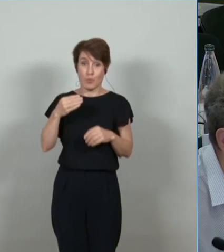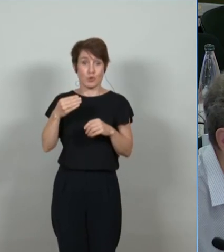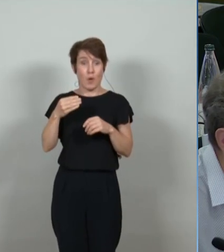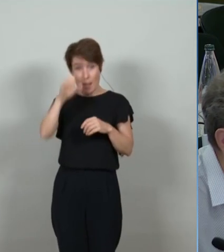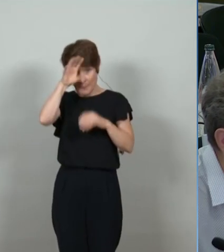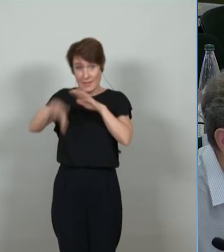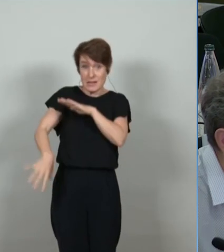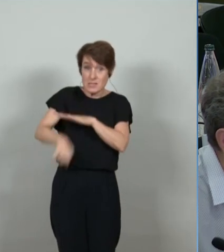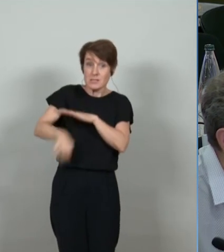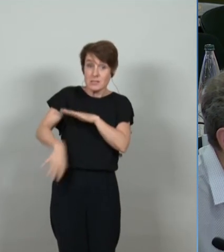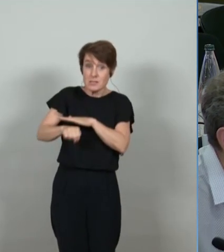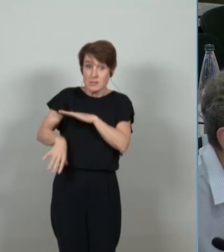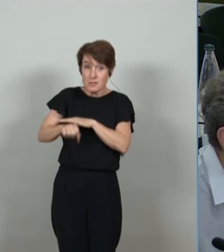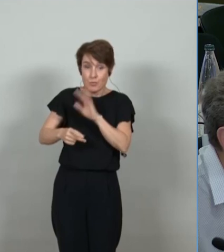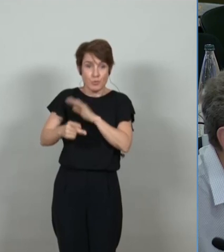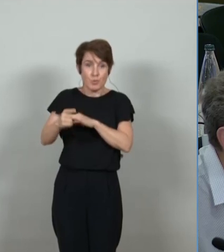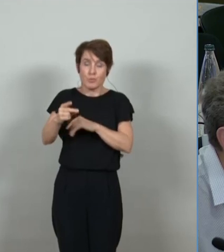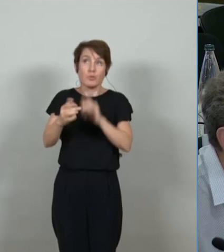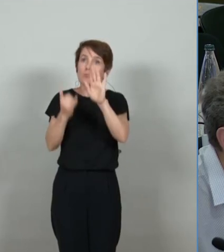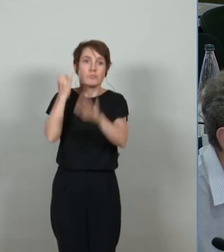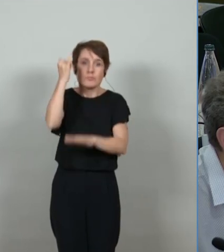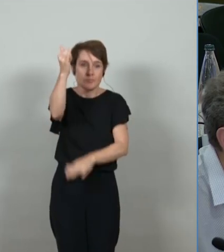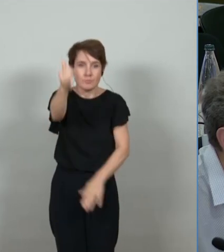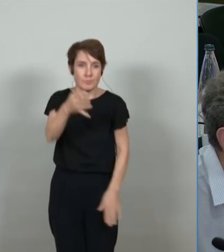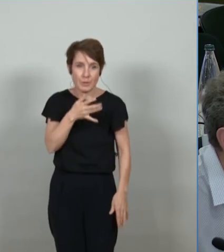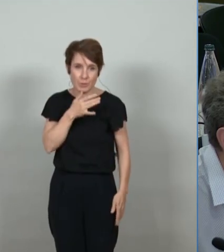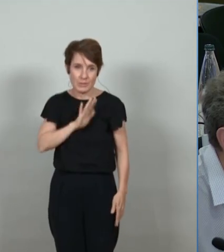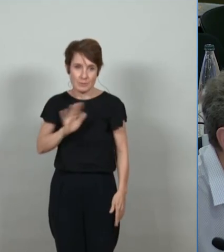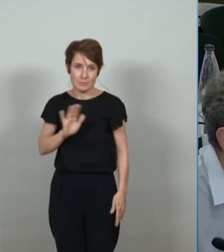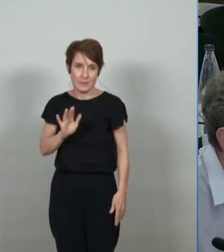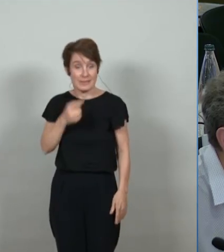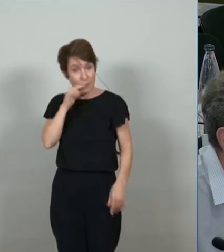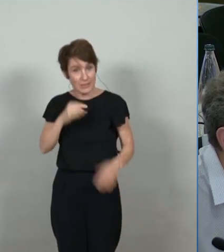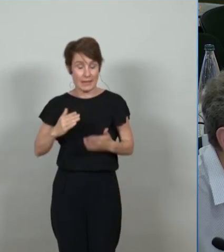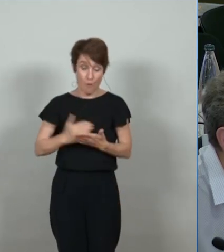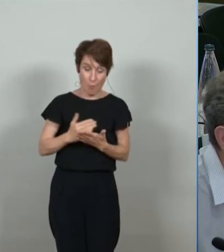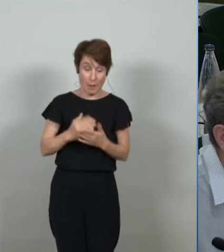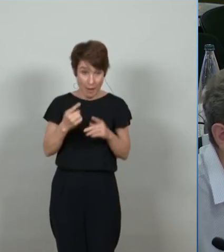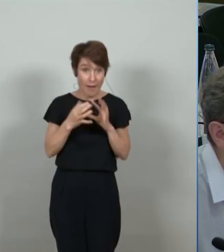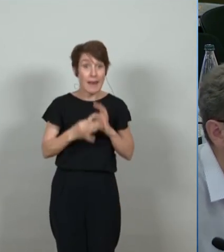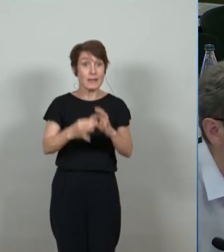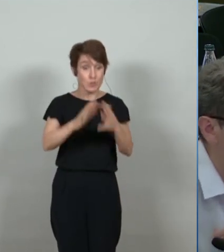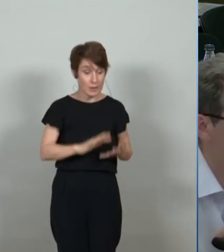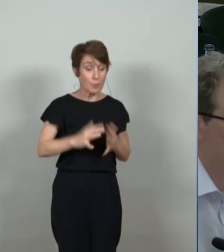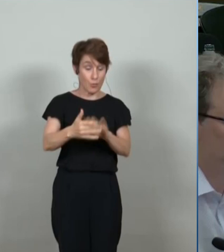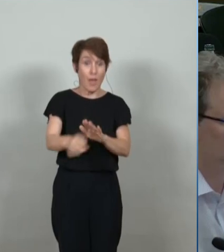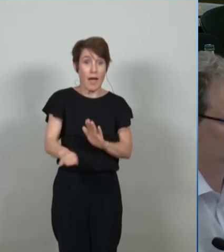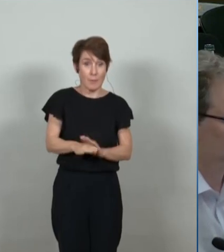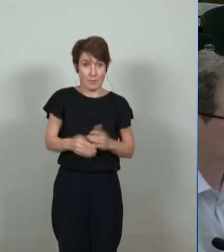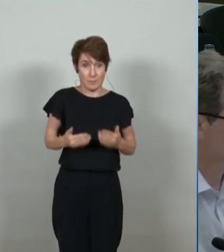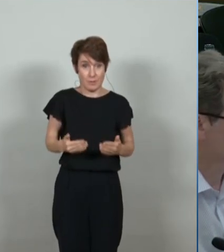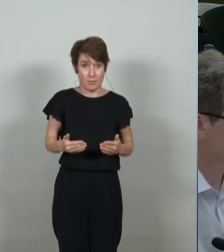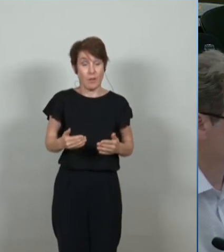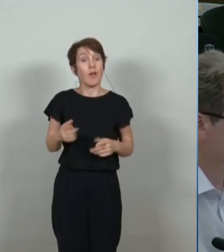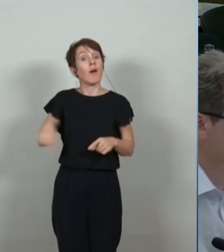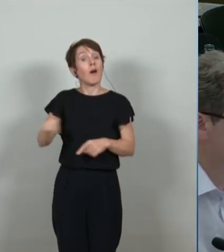enfin tout cela n'est évidemment pas soutenable et il s'agit dans de préparer la suite dès maintenant et comme le font déjà d'ailleurs une bonne partie du monde